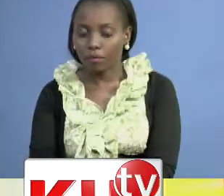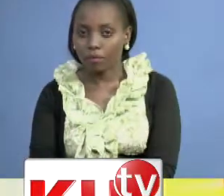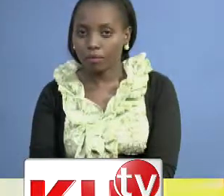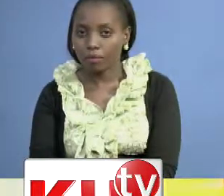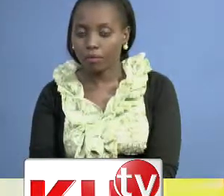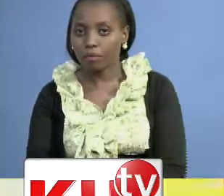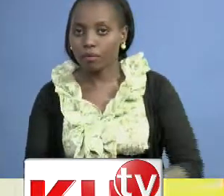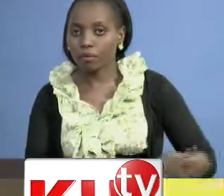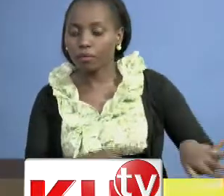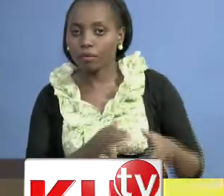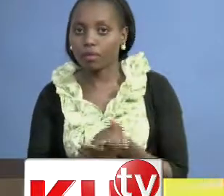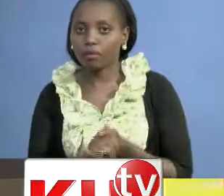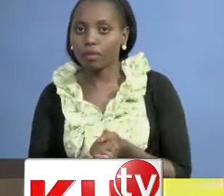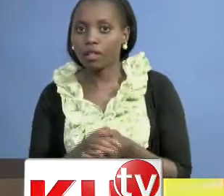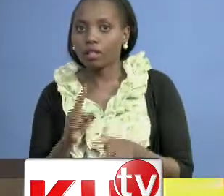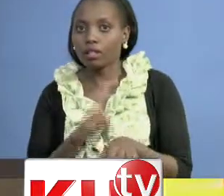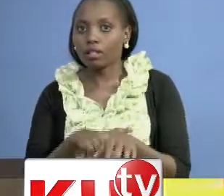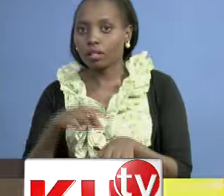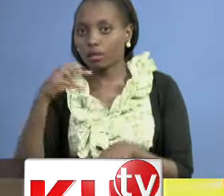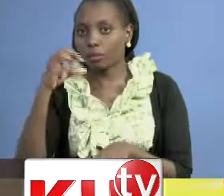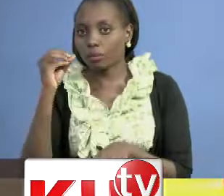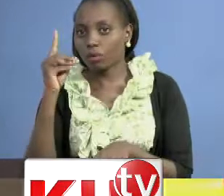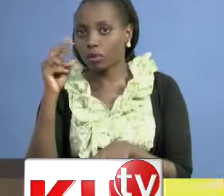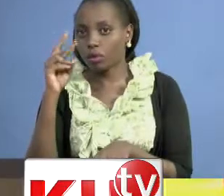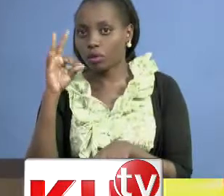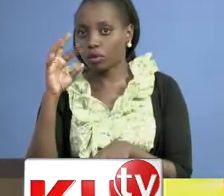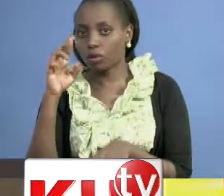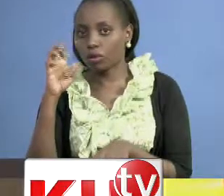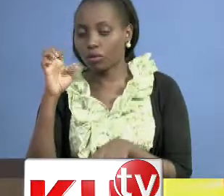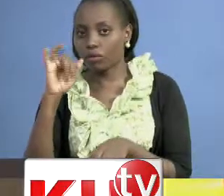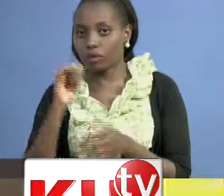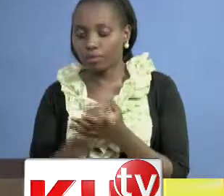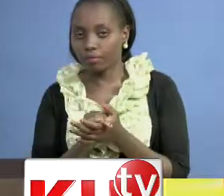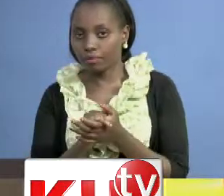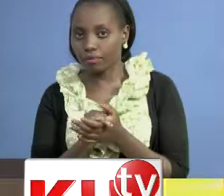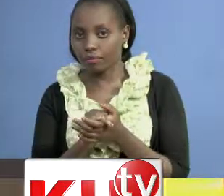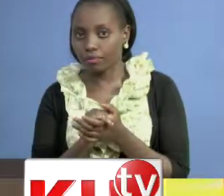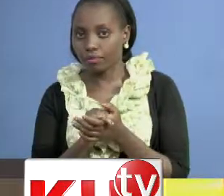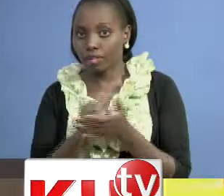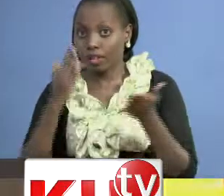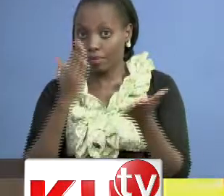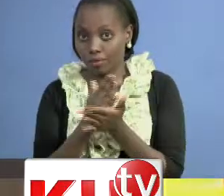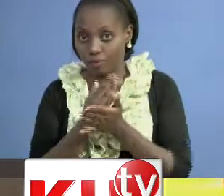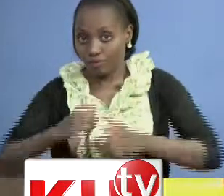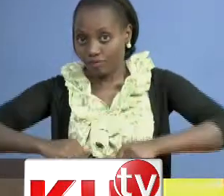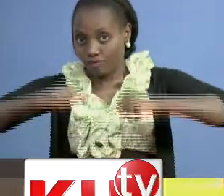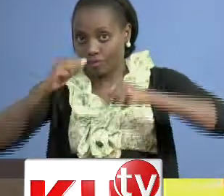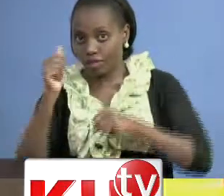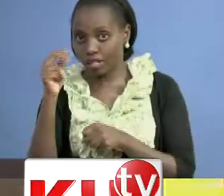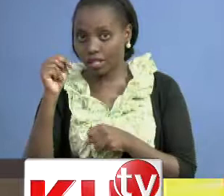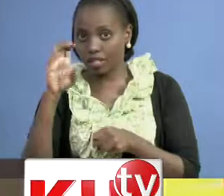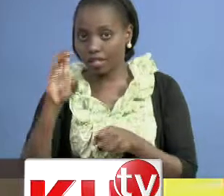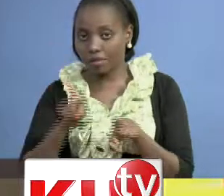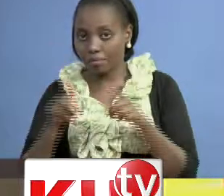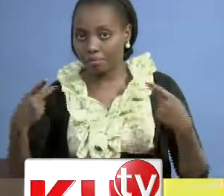Baada ya mahakama kumuidhinisha Godfrey Osotsi kuwa katibu mkuu wa chama cha ANC, viongozi wa ANC tawi la